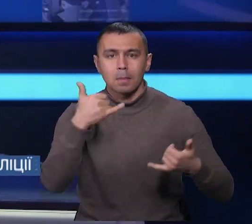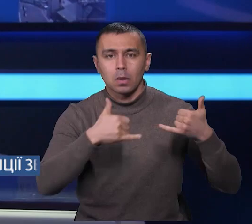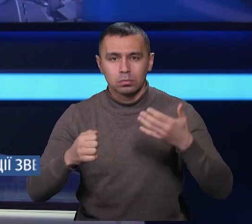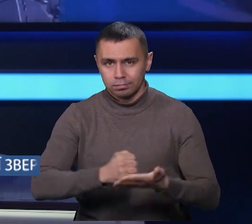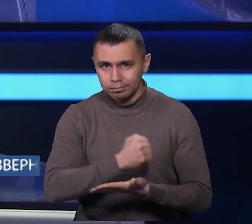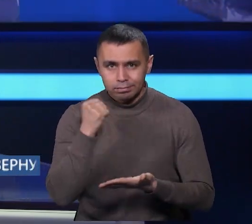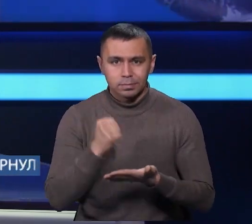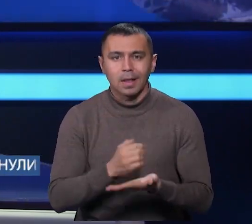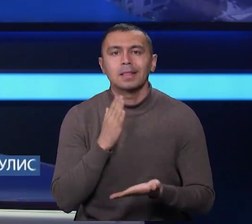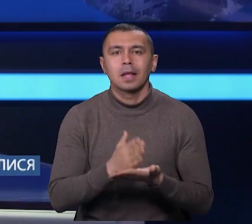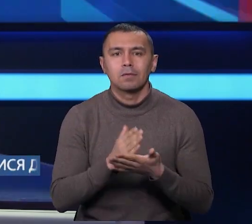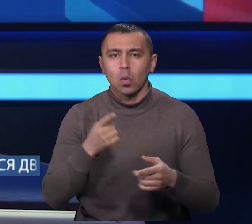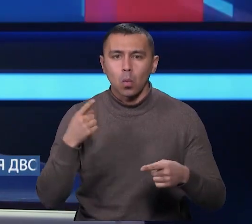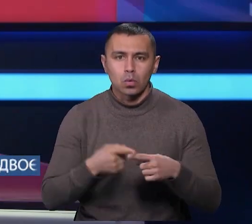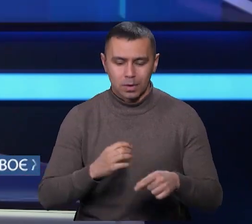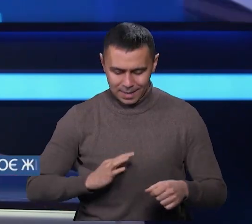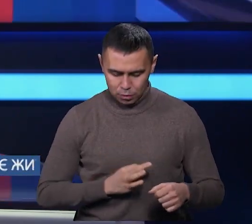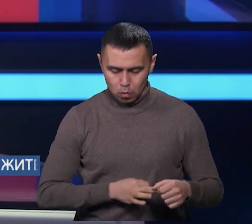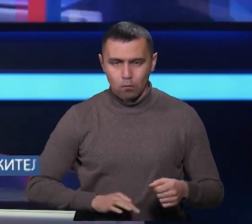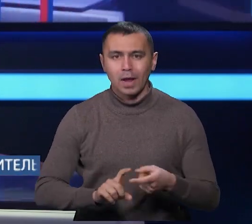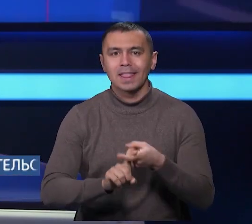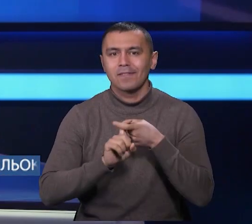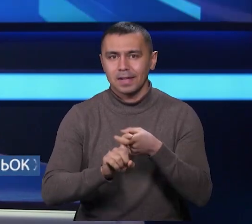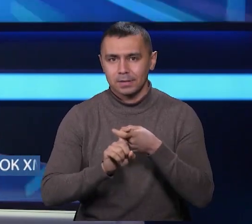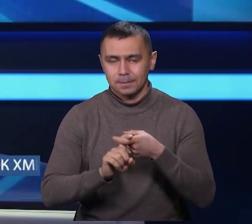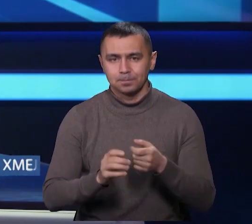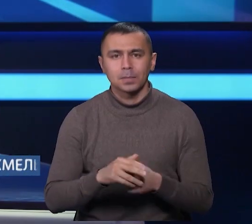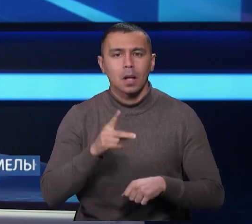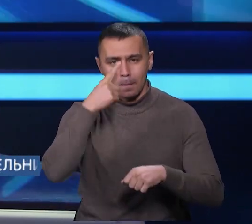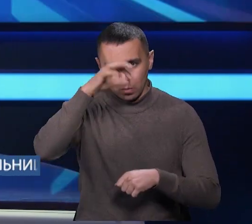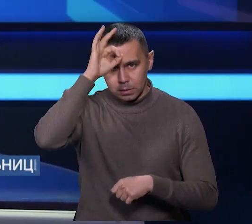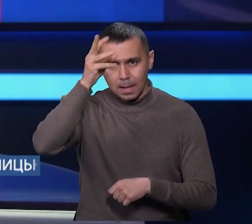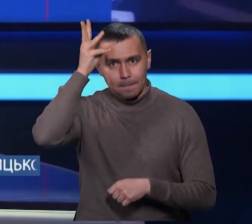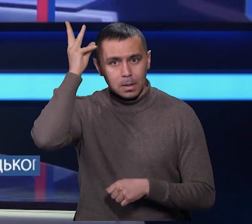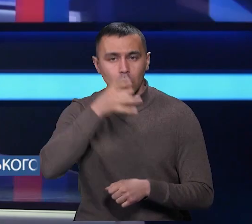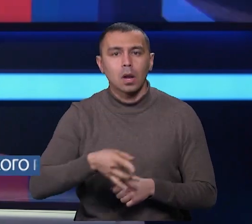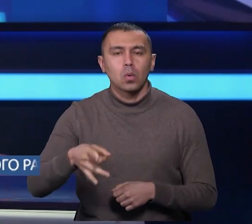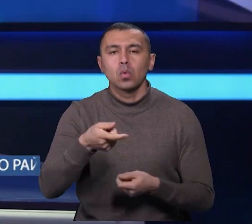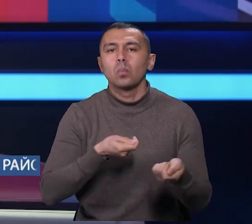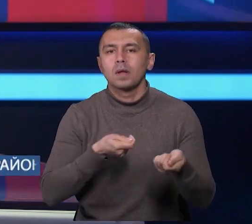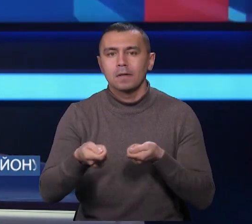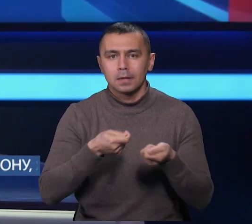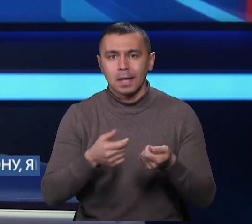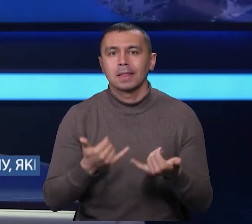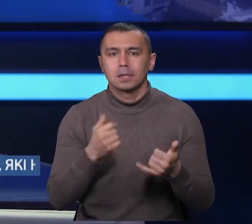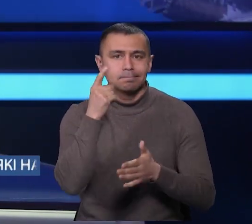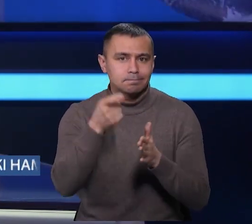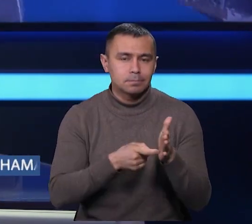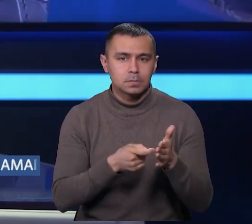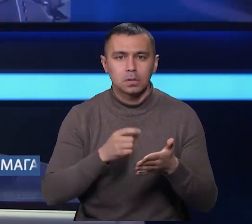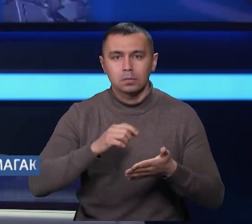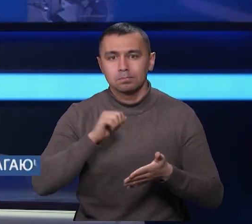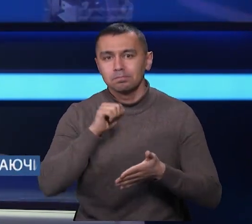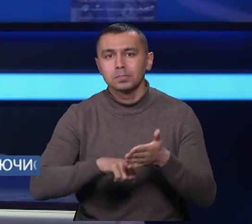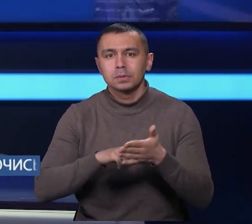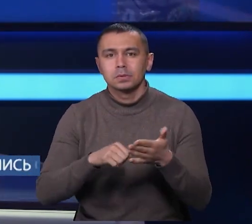лабораторно підтвердили наявність гострої кишкової інфекції. Поліцейські Хмельницького районного управління наразі з'ясовують